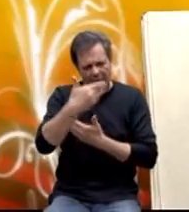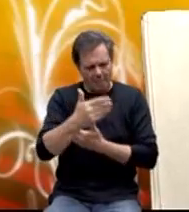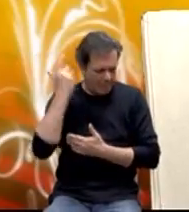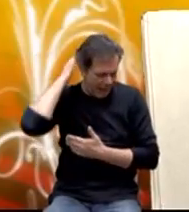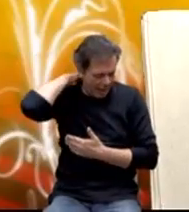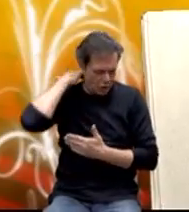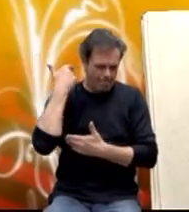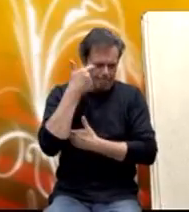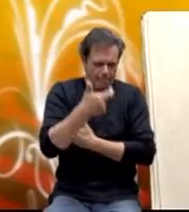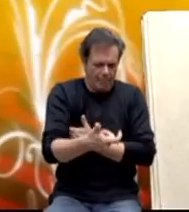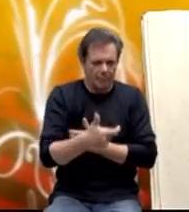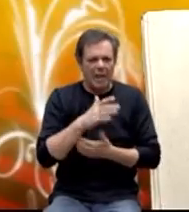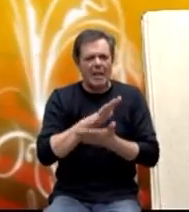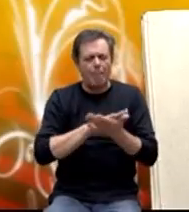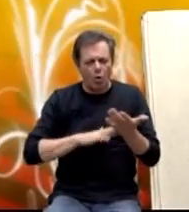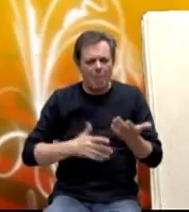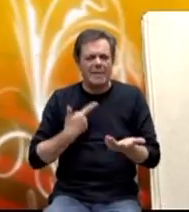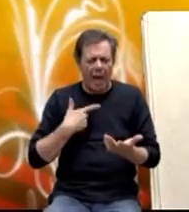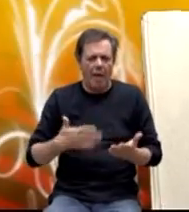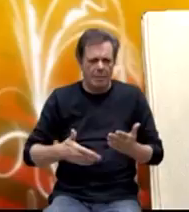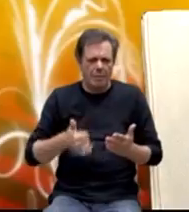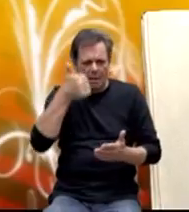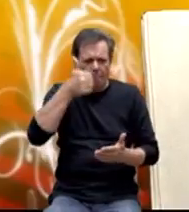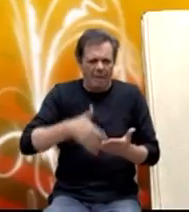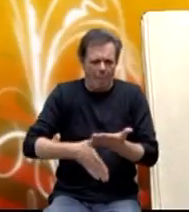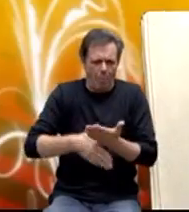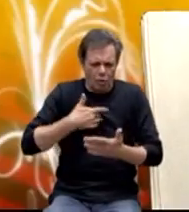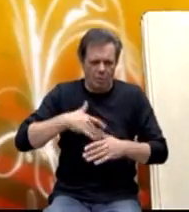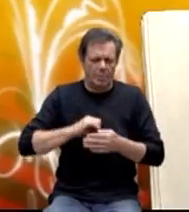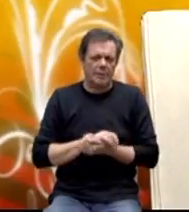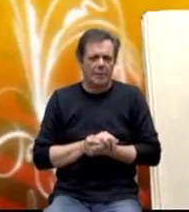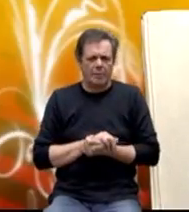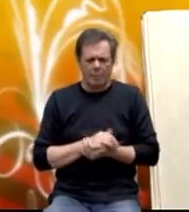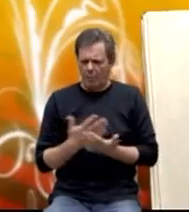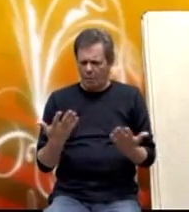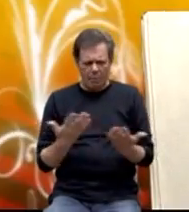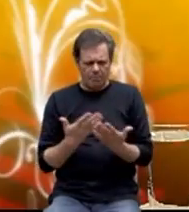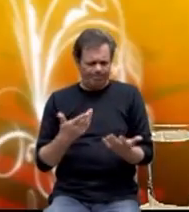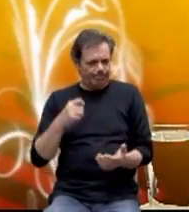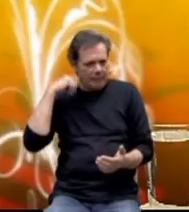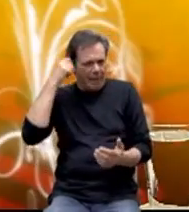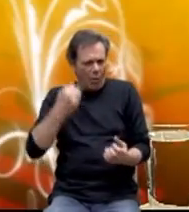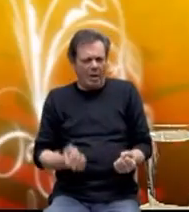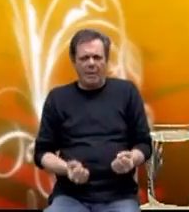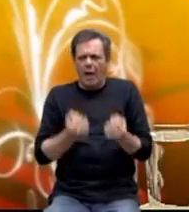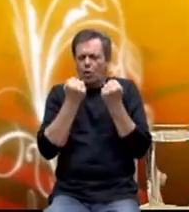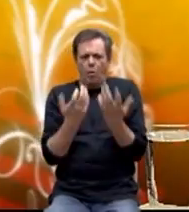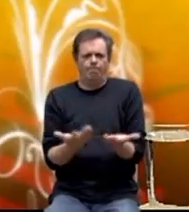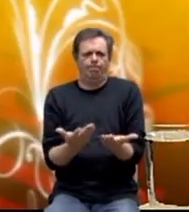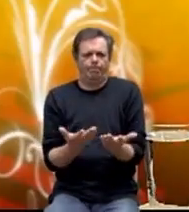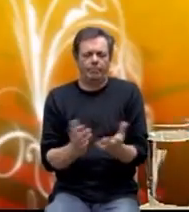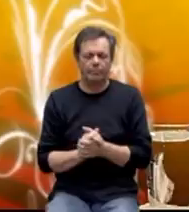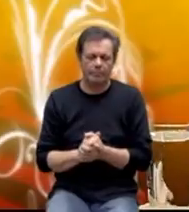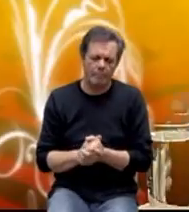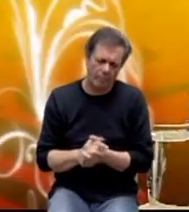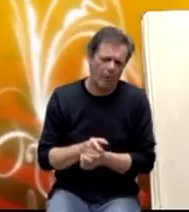leđa i da krenem sa reanimacijom. Kako je to telefonom? Znate, ono, moramo znati, ali... Mislim,